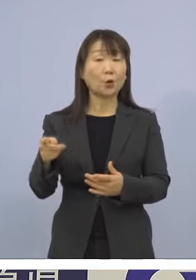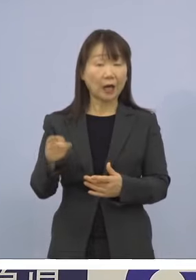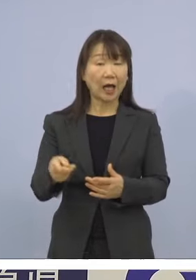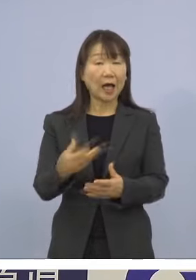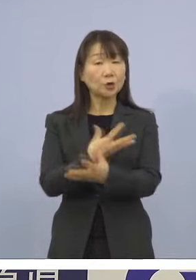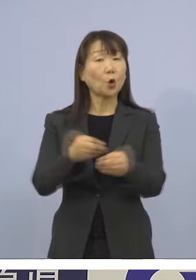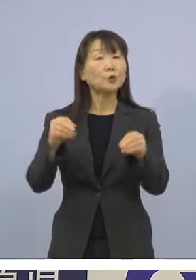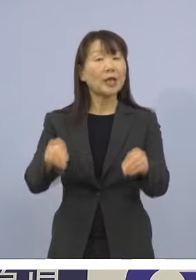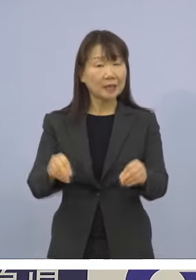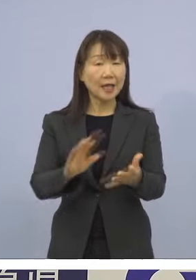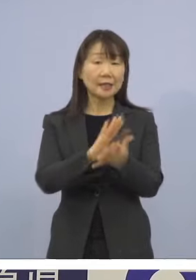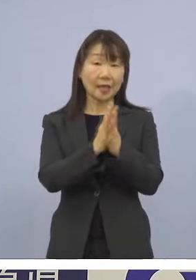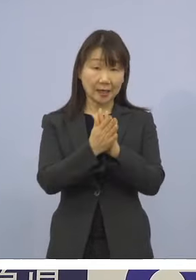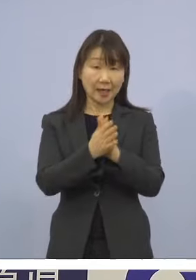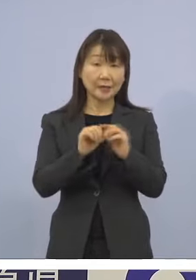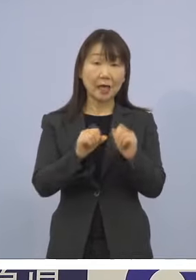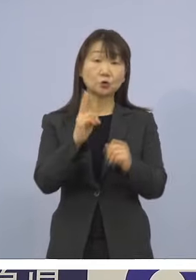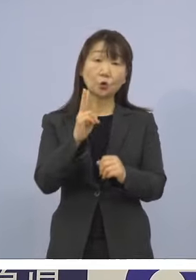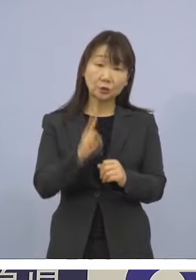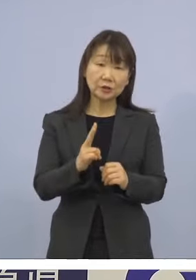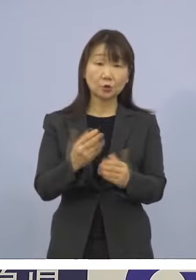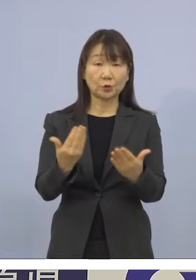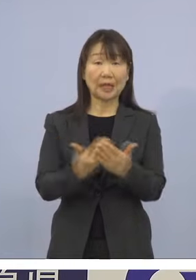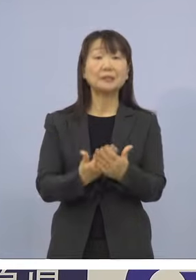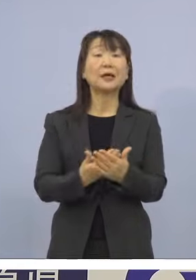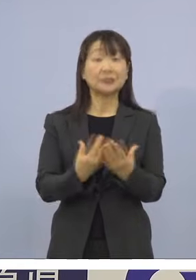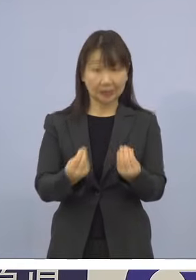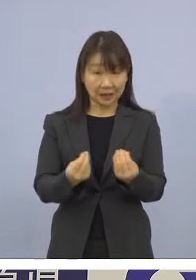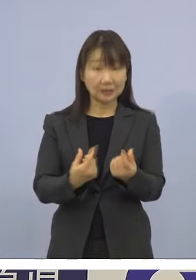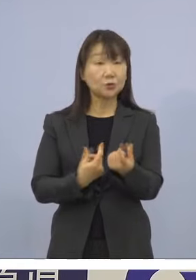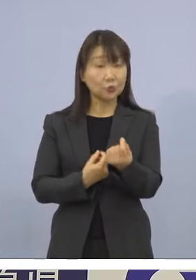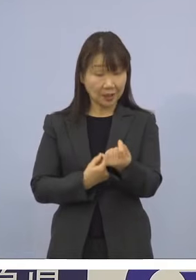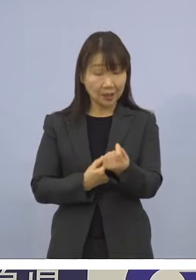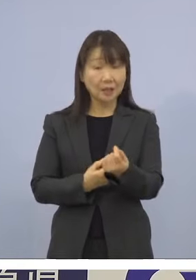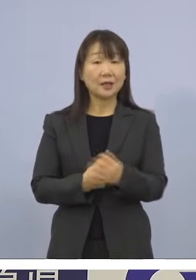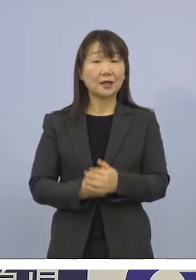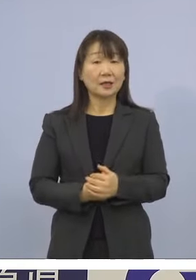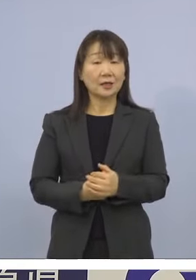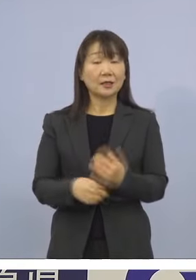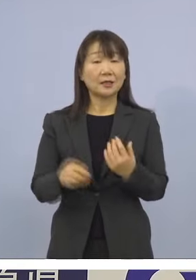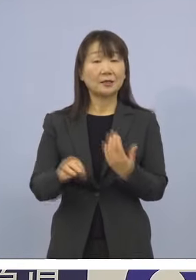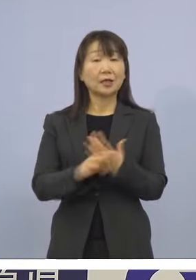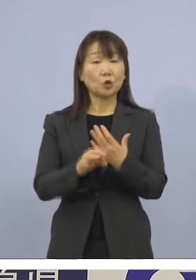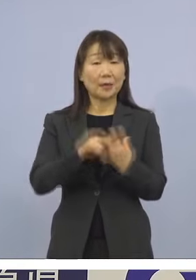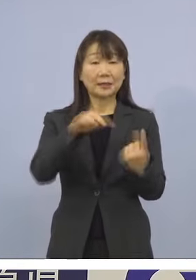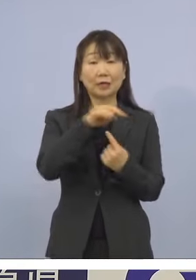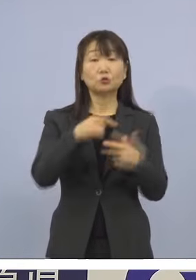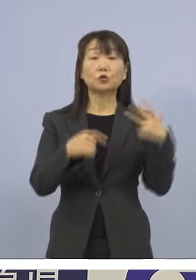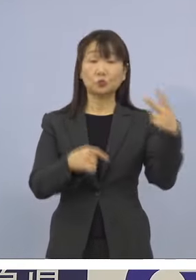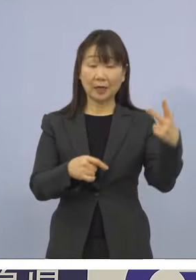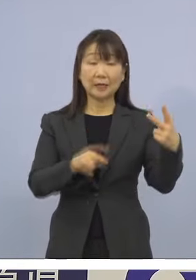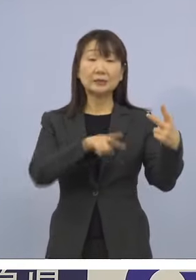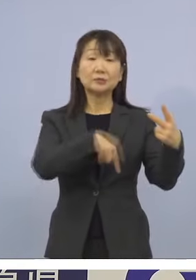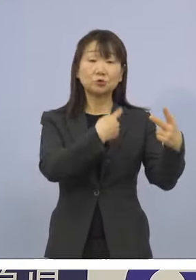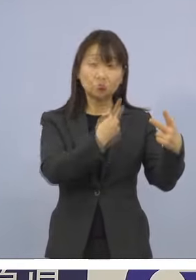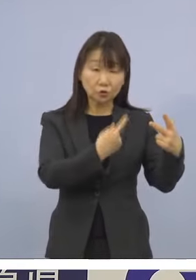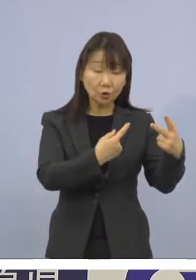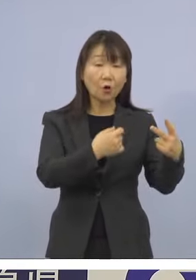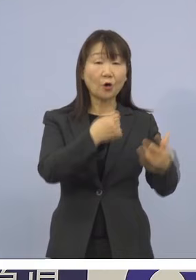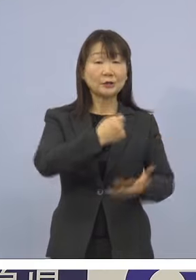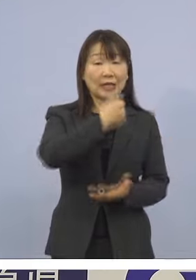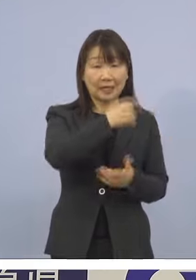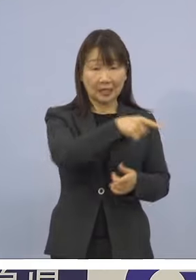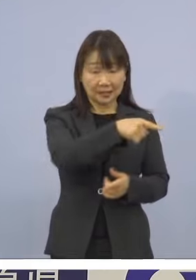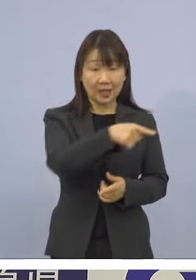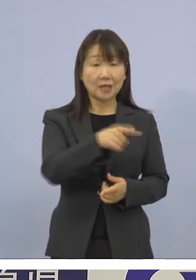で県がやるように、まあ、こういうことになりましたよね。例えば鳴門市さんはご自分の財源で徳島市さんより小